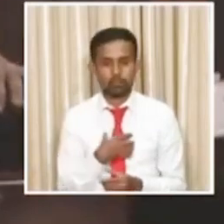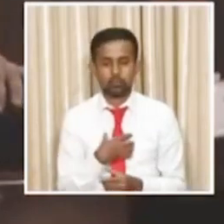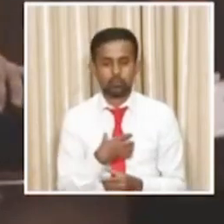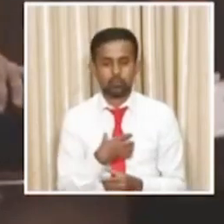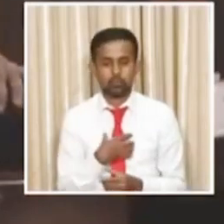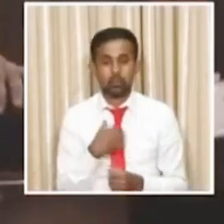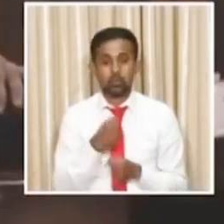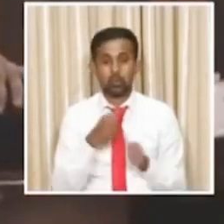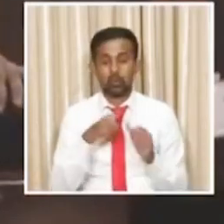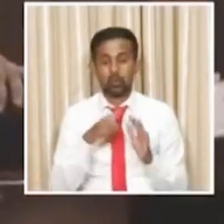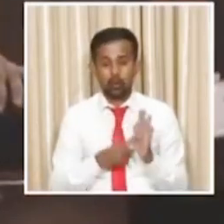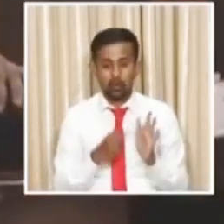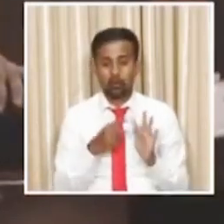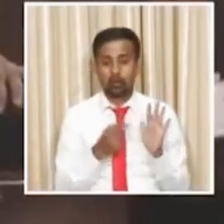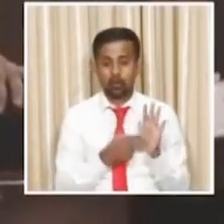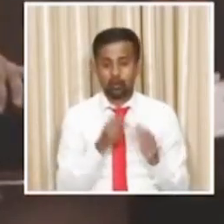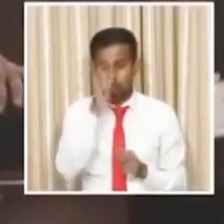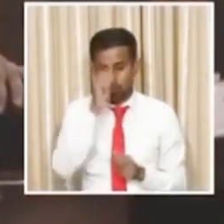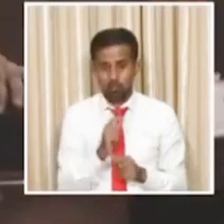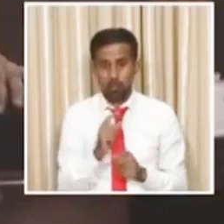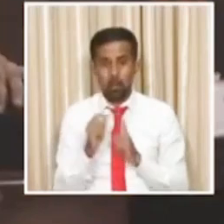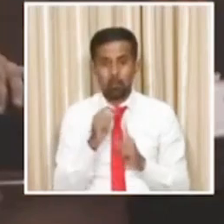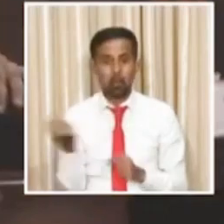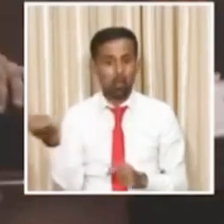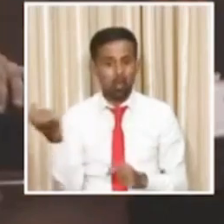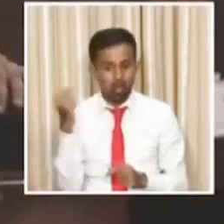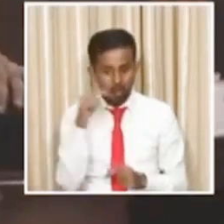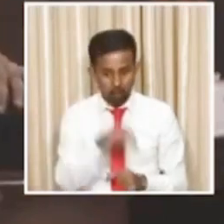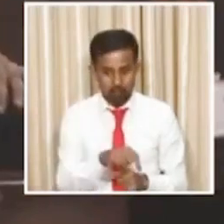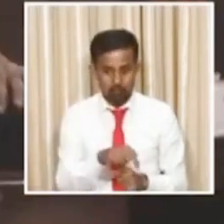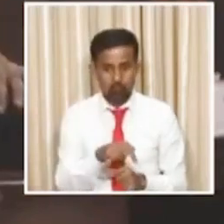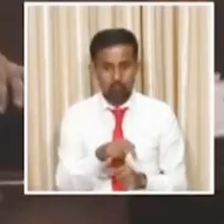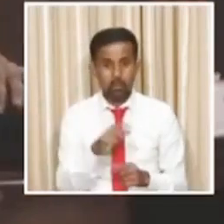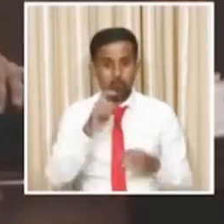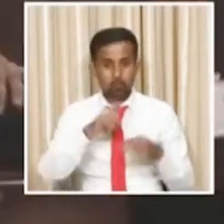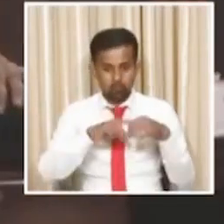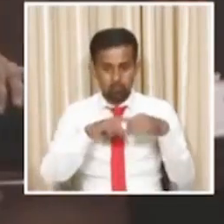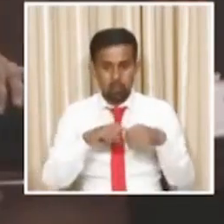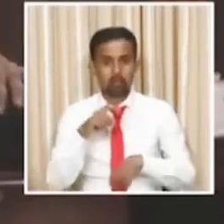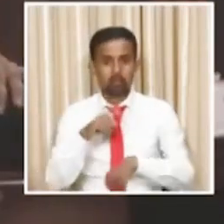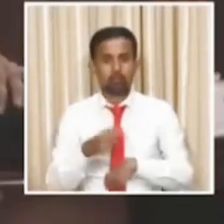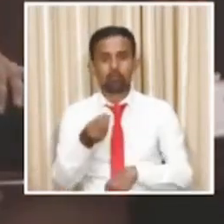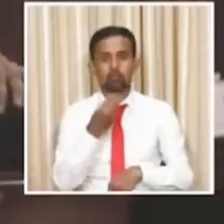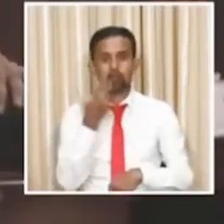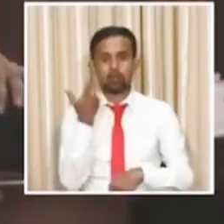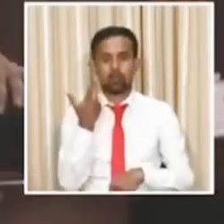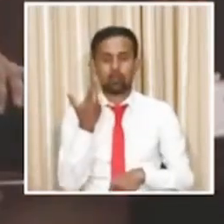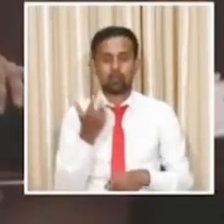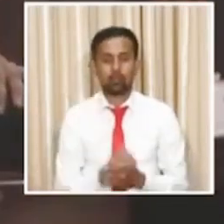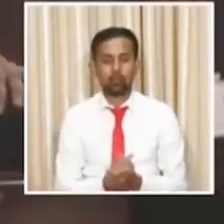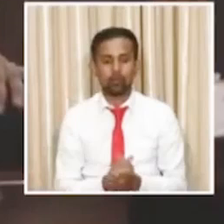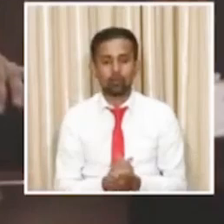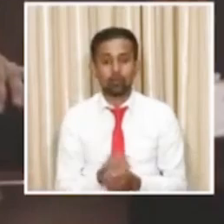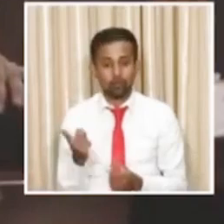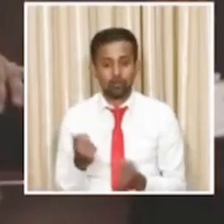ஏனெனில் அவரது தந்தையார் 2 போலீசாரினால் தான் கொழும்பில் வைத்து துப்பாக்கியால் சுடப்பட்டு படுகொலை செய்யப்பட்டார். எனவே தன்னை பின்தொடர்ந்து